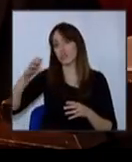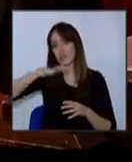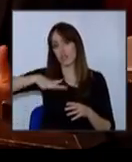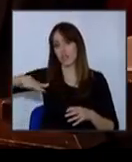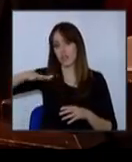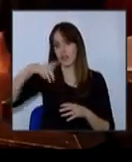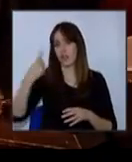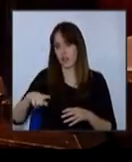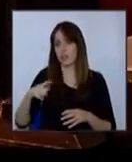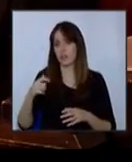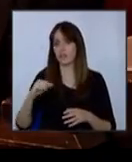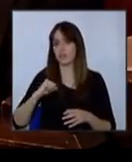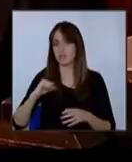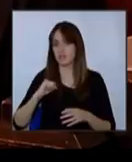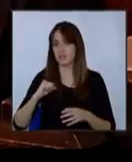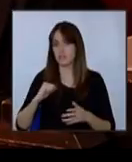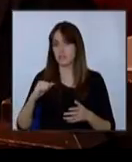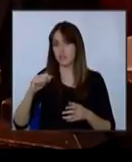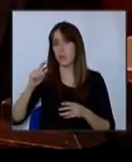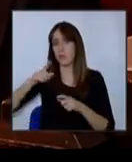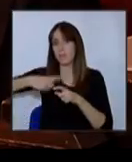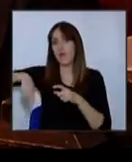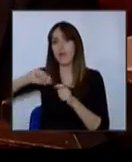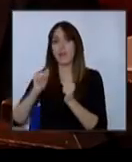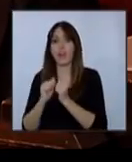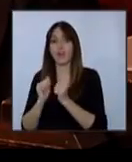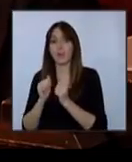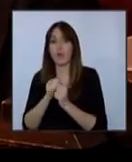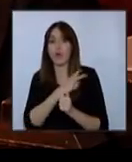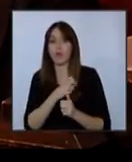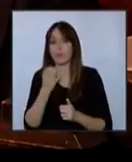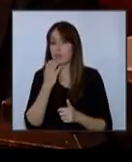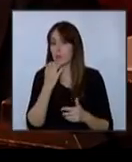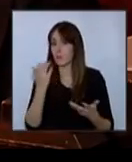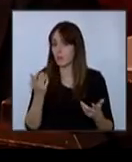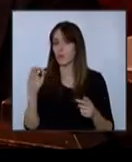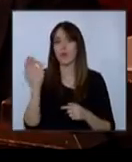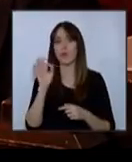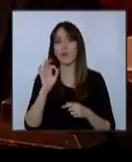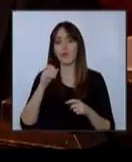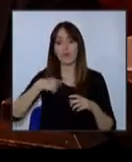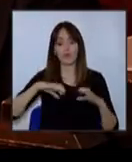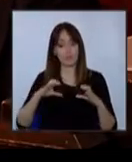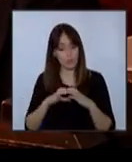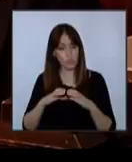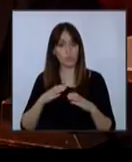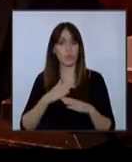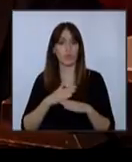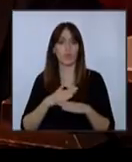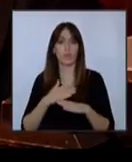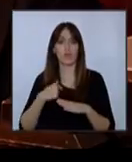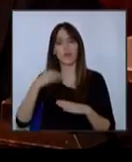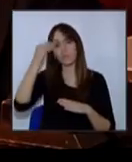aquí en aquests moments, com podria ser, no sé, la plaça del Carbó, per exemple. Des del nostre grup municipal, malgrat compartir part d'aquesta